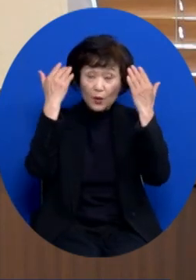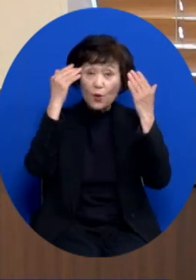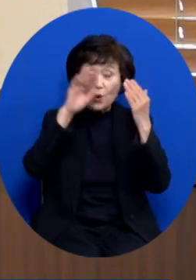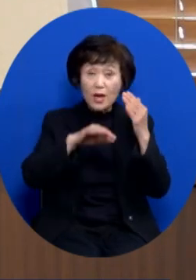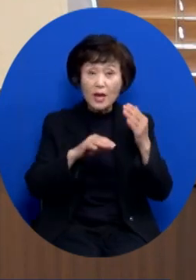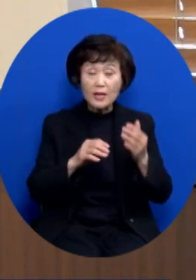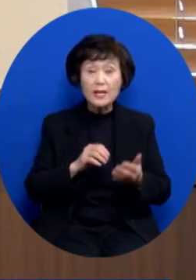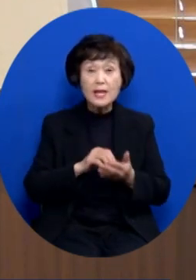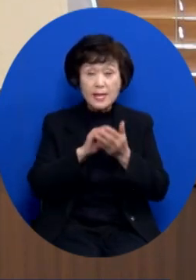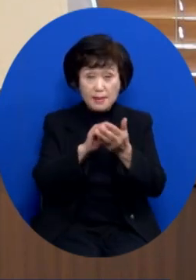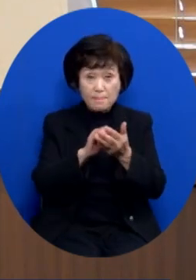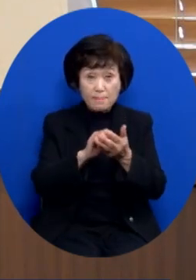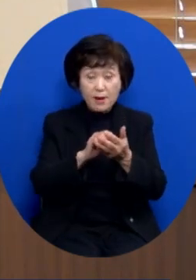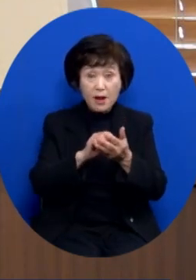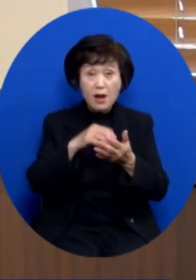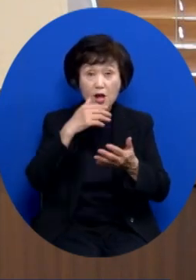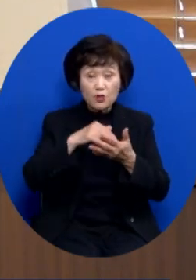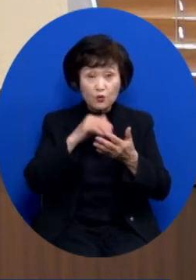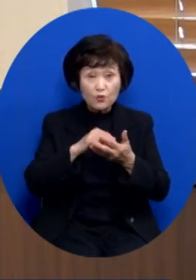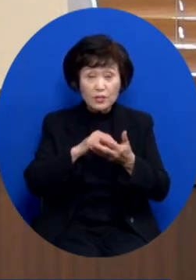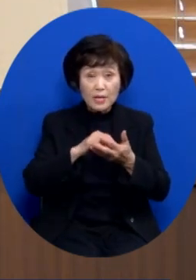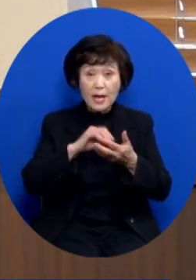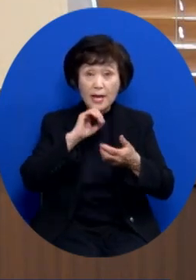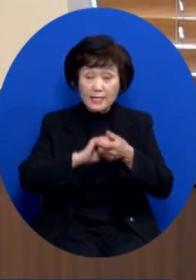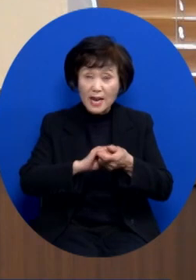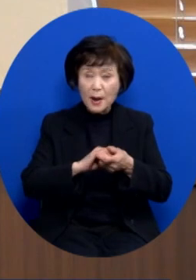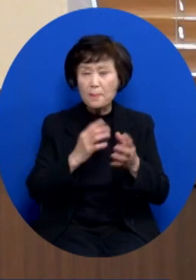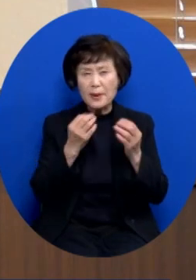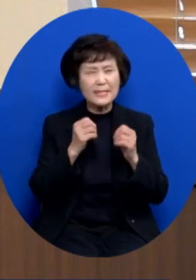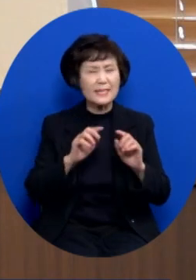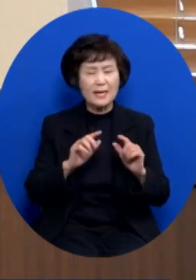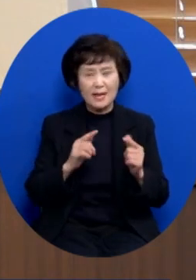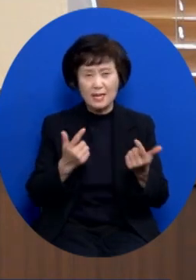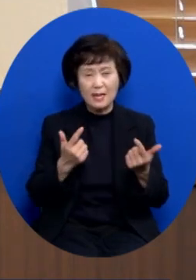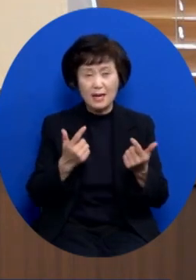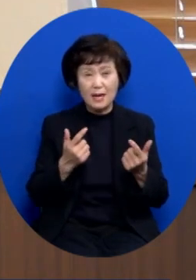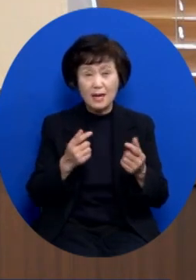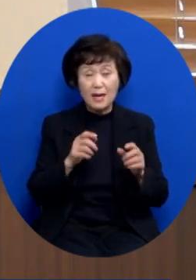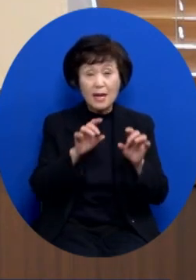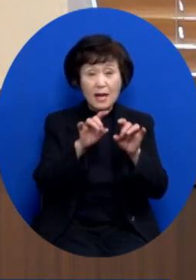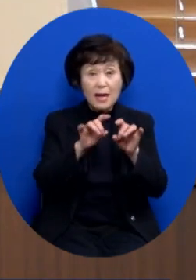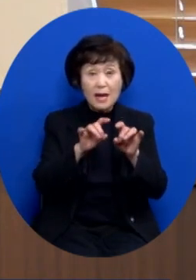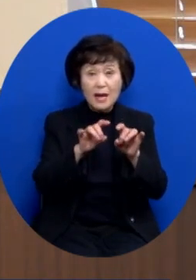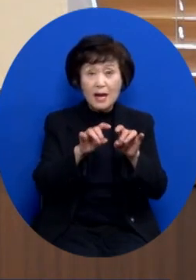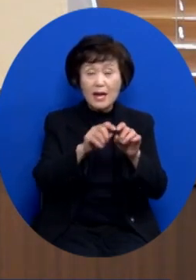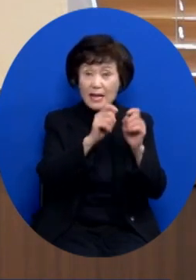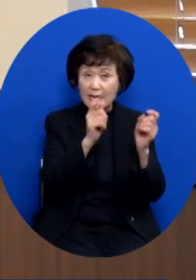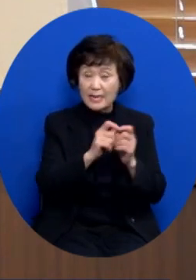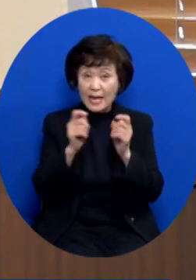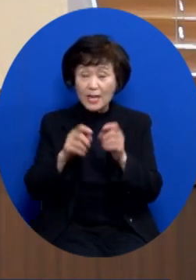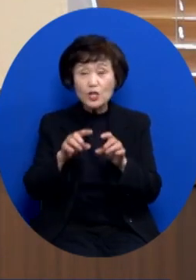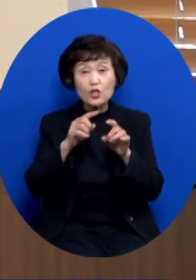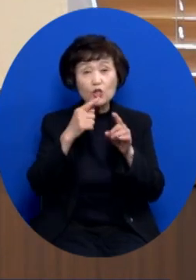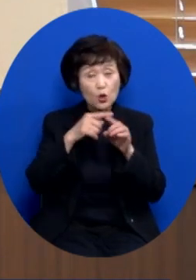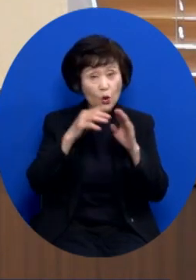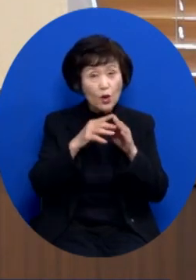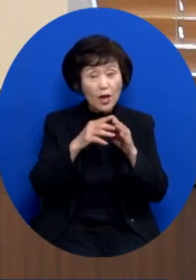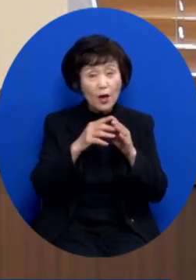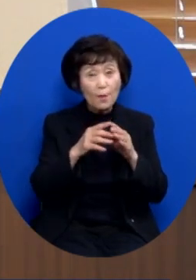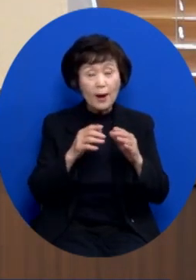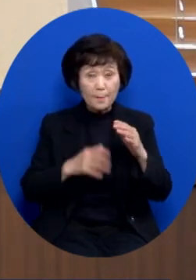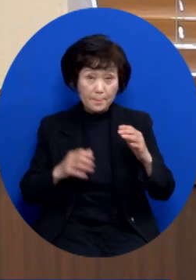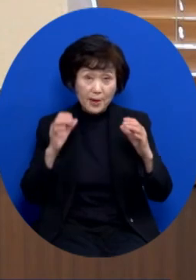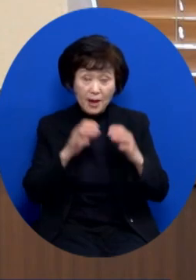정원이 그렇게 많지 않기 때문에 개교회와 협력을 하면 충분히 차고